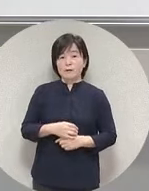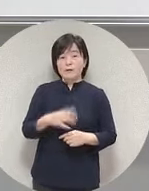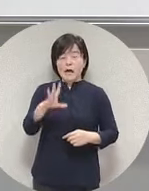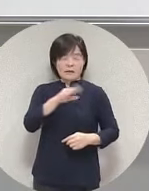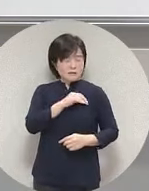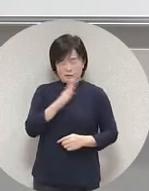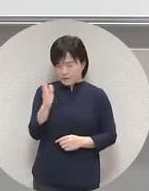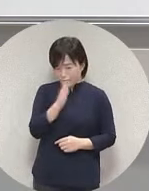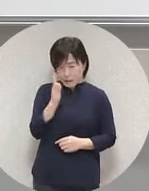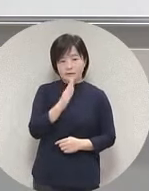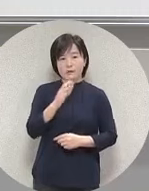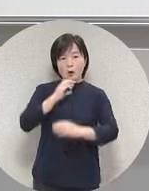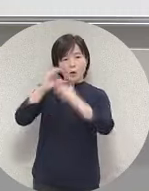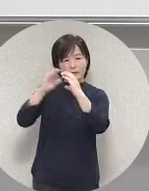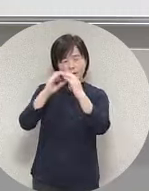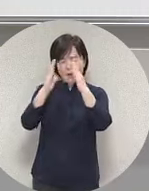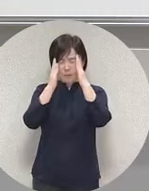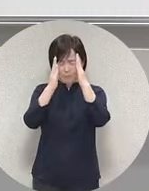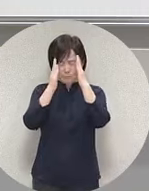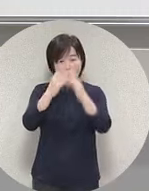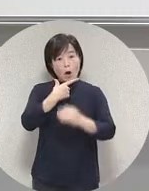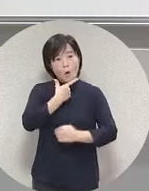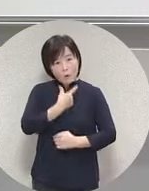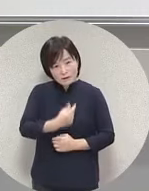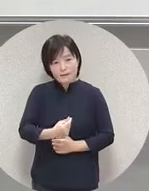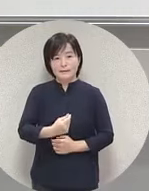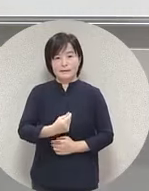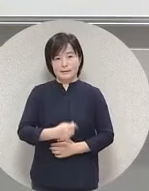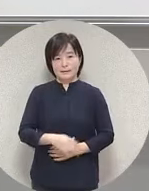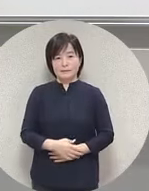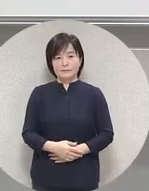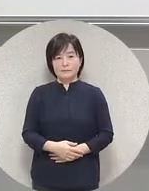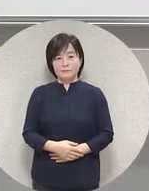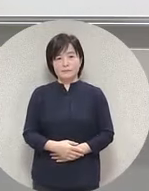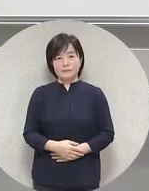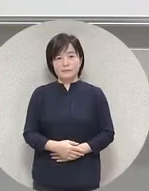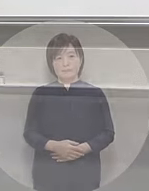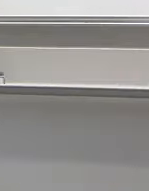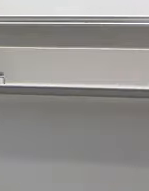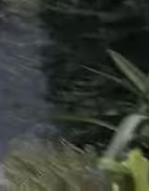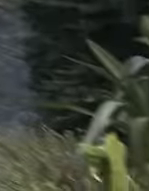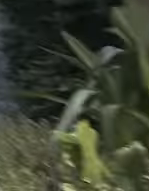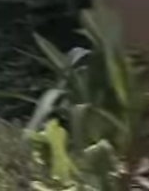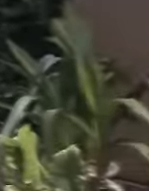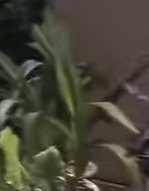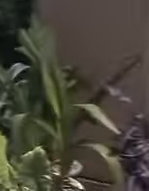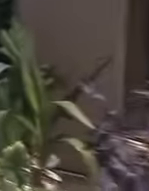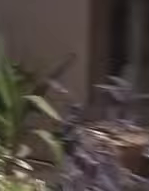をしてみてほしい、諦めないでほしいと思っています。